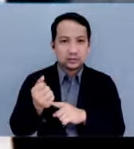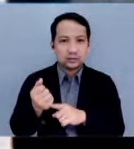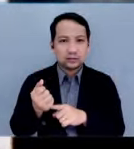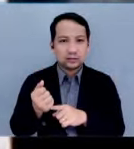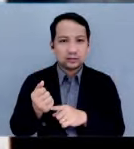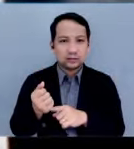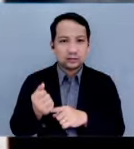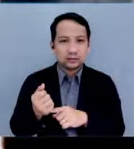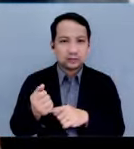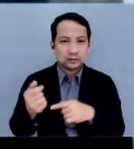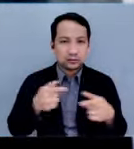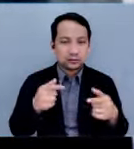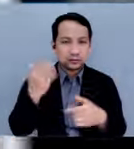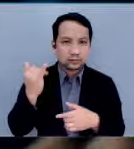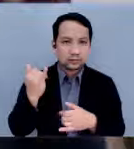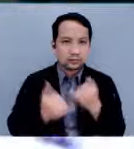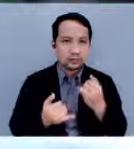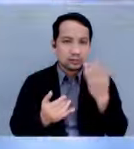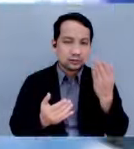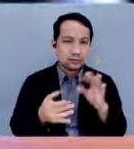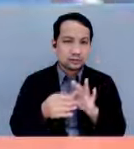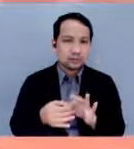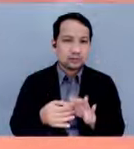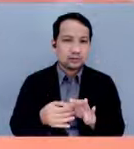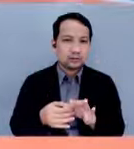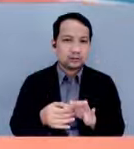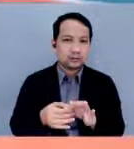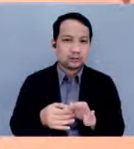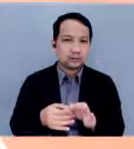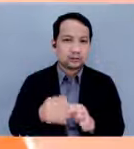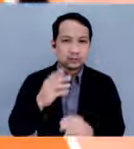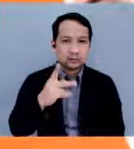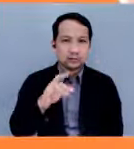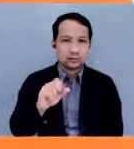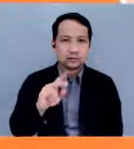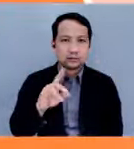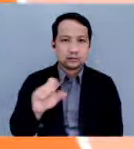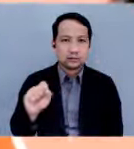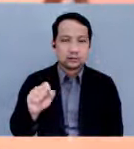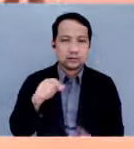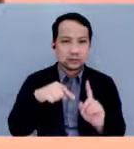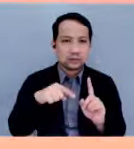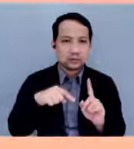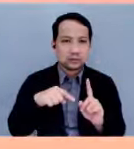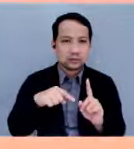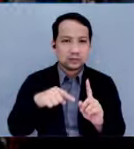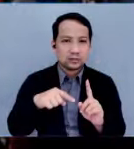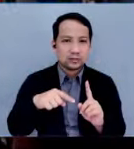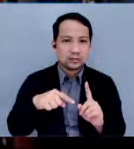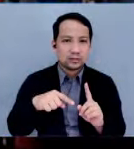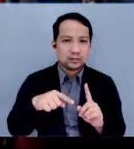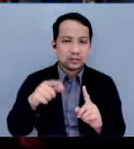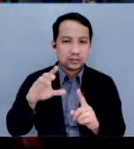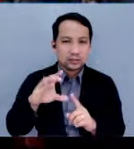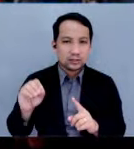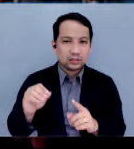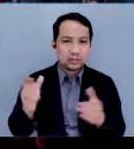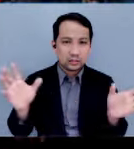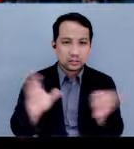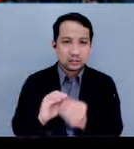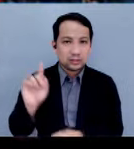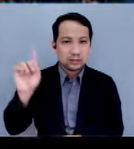bakbakan sa huling yugto bago ang off-the-block hit ni Keisha Bedonia at isang miss hit mula sa Choco Mucho. Ito ang tuluyang